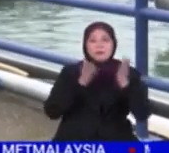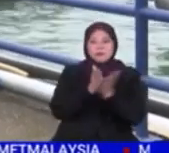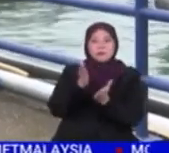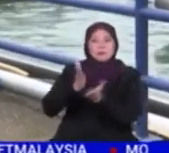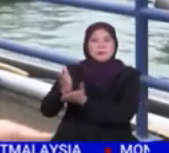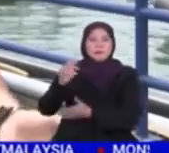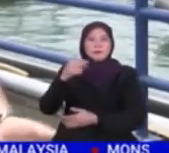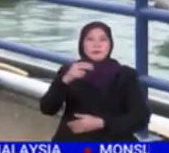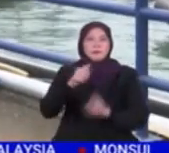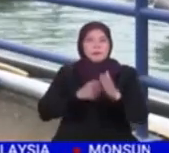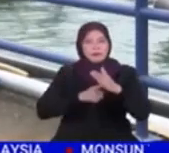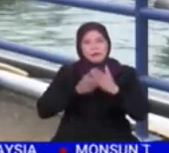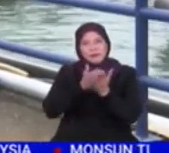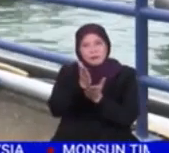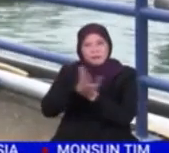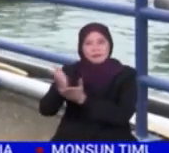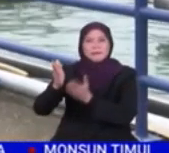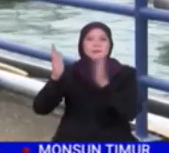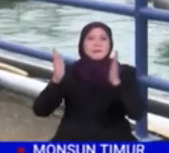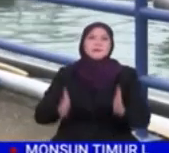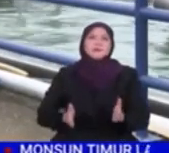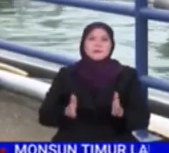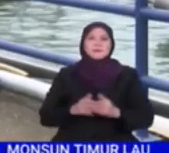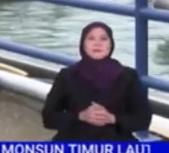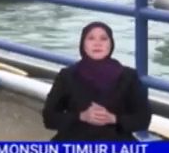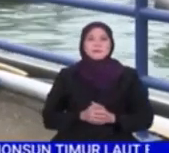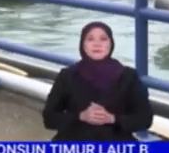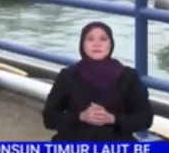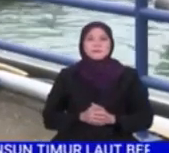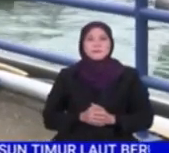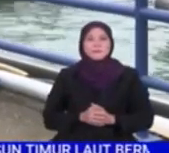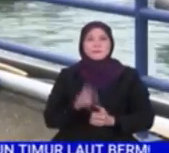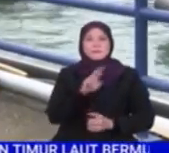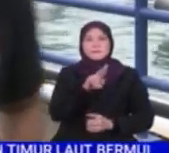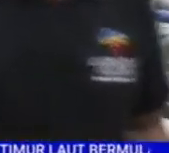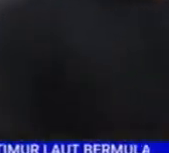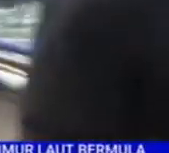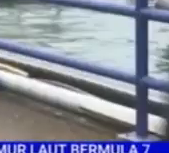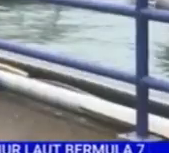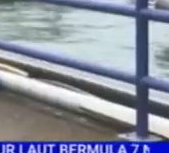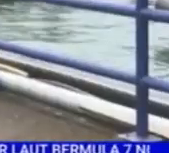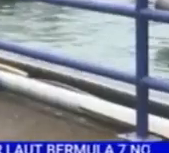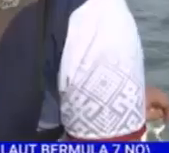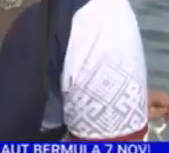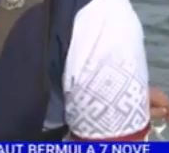hak asasi manusia di seluruh dunia. Muhammad Najib Mashor, RTM.